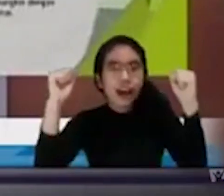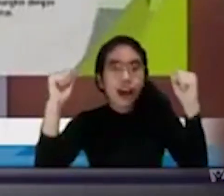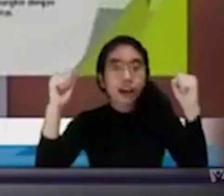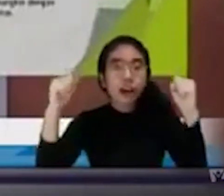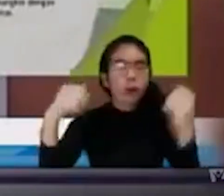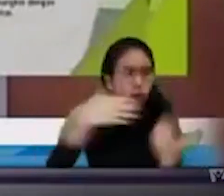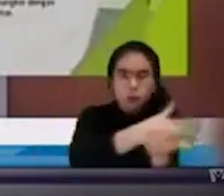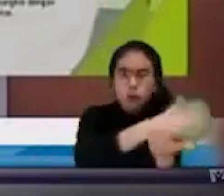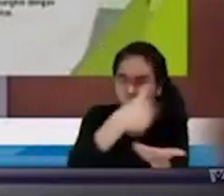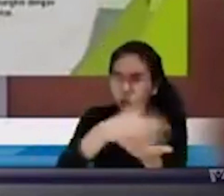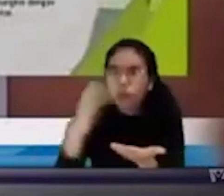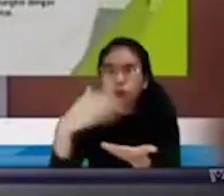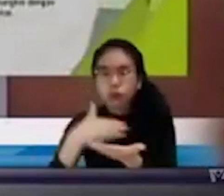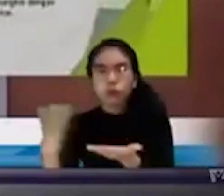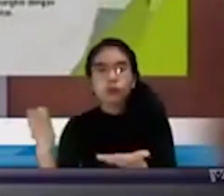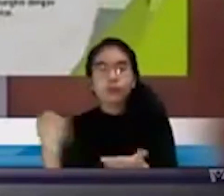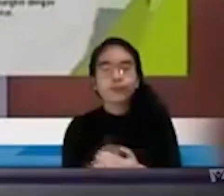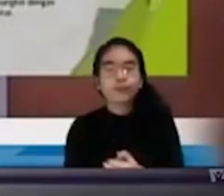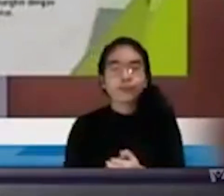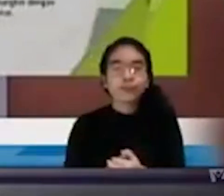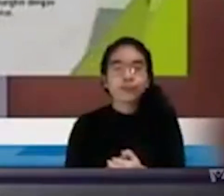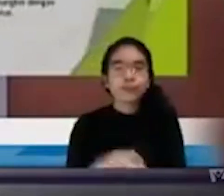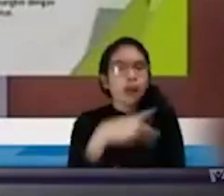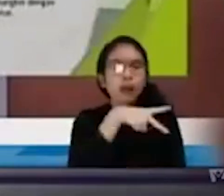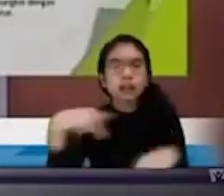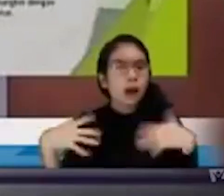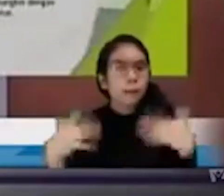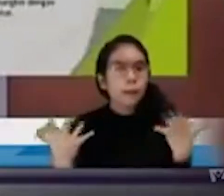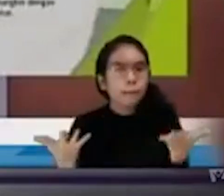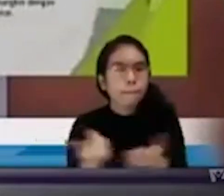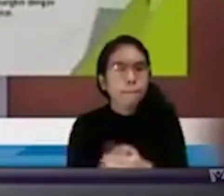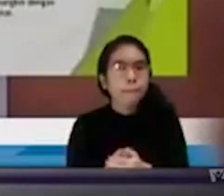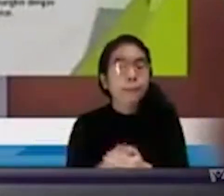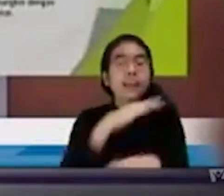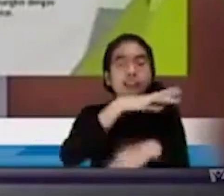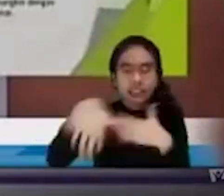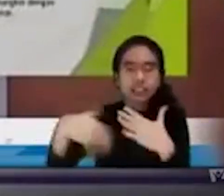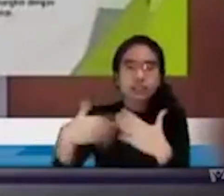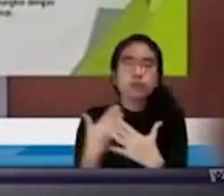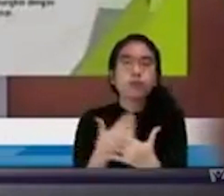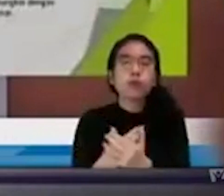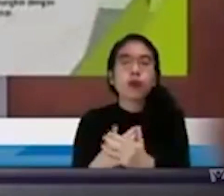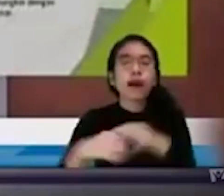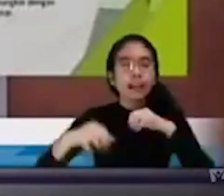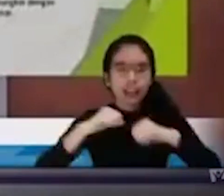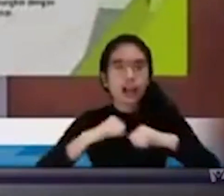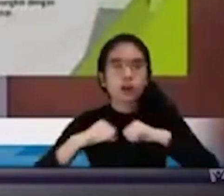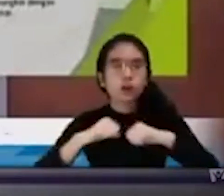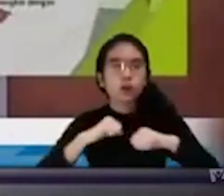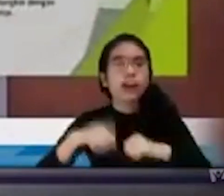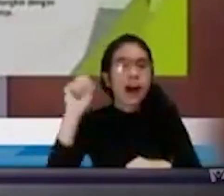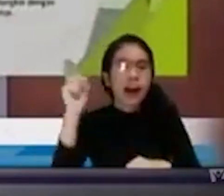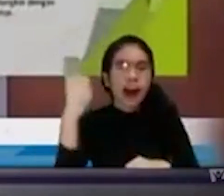semuanya dapat tercapai hanya karena anugerah dan kasih Tuhan. Semua yang melayani